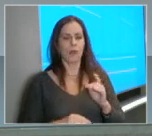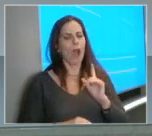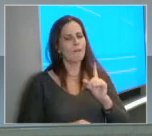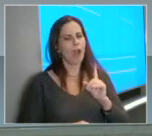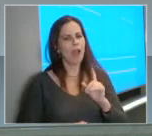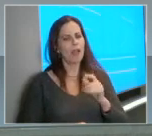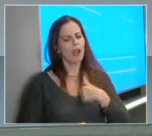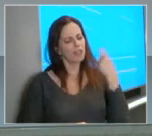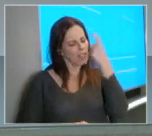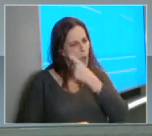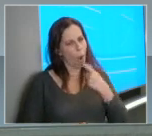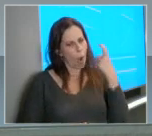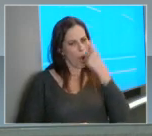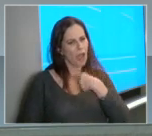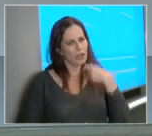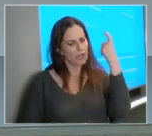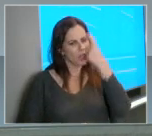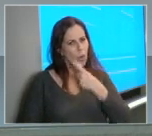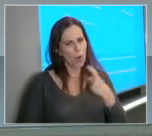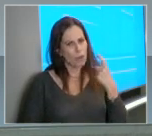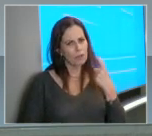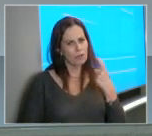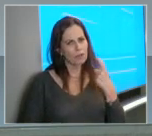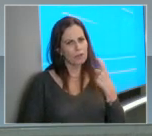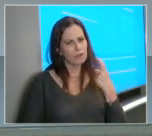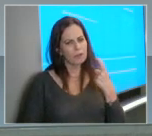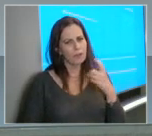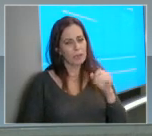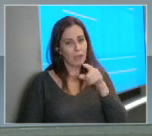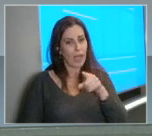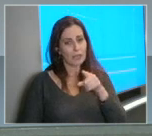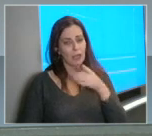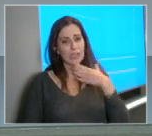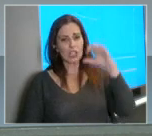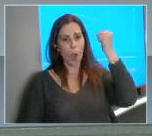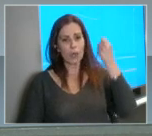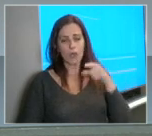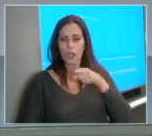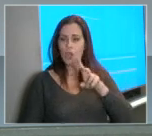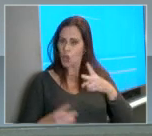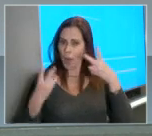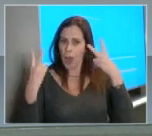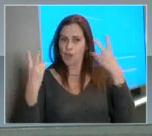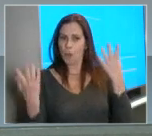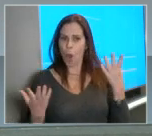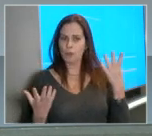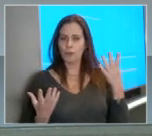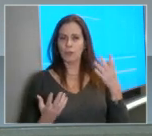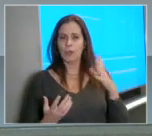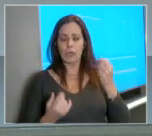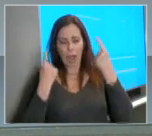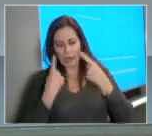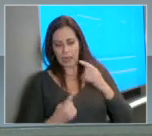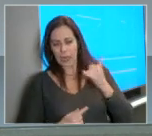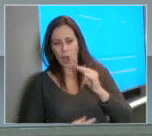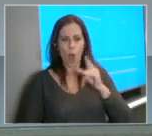אבל אני תוהה כאן, האם אתה ציוני, והאם יש משמעות בכלל להאם החרדים